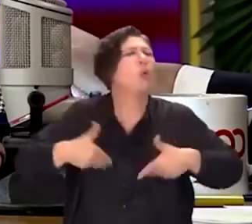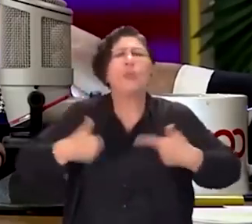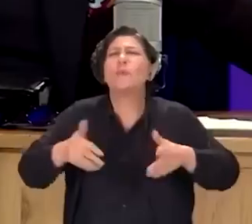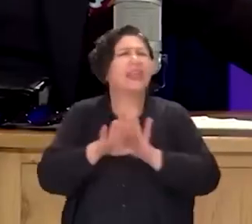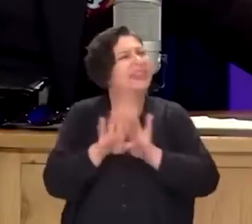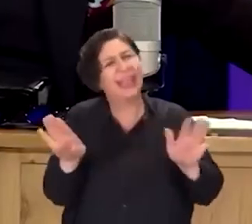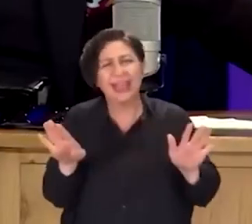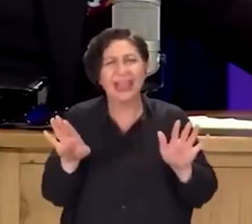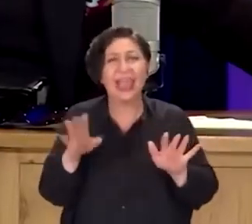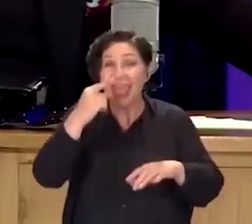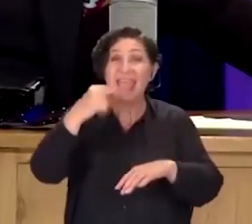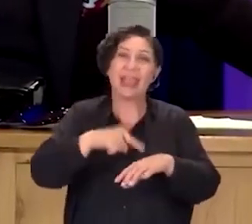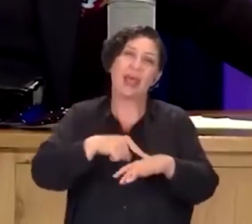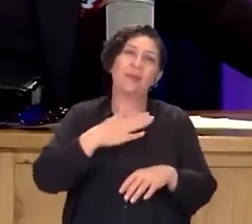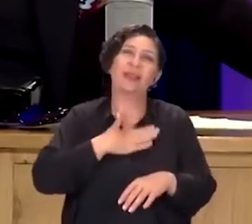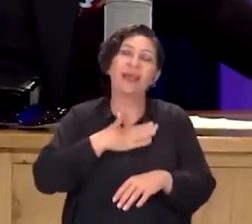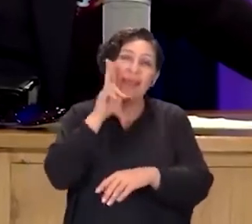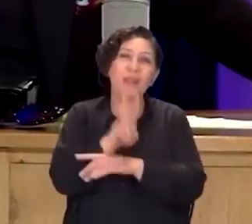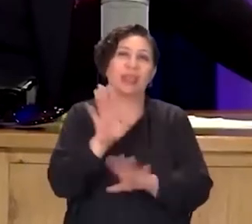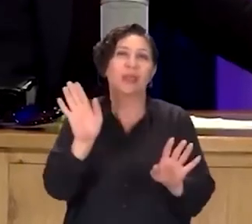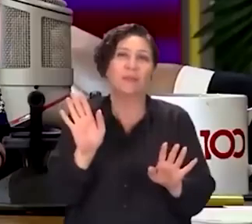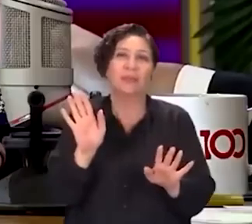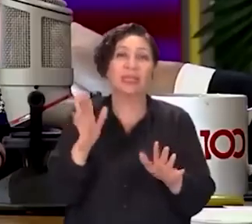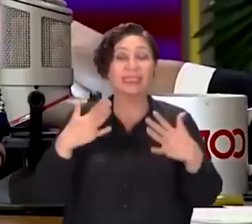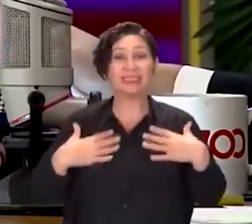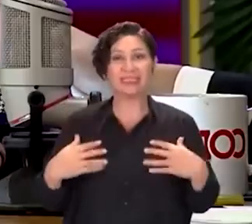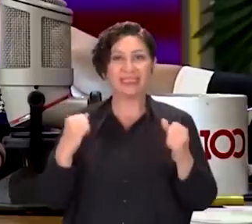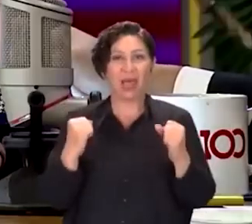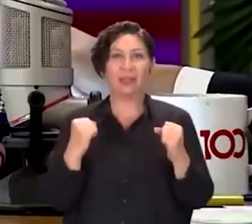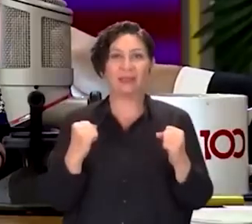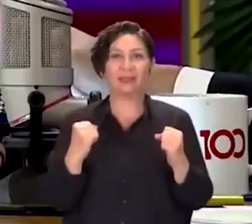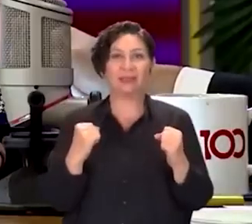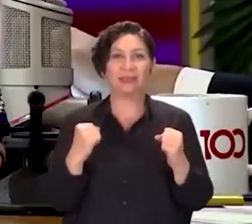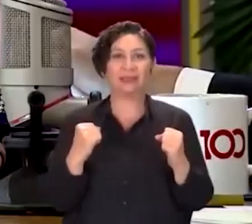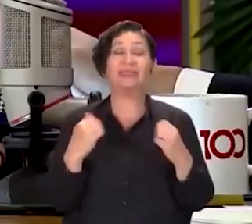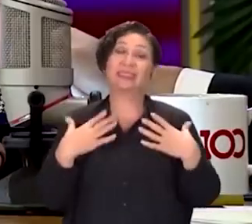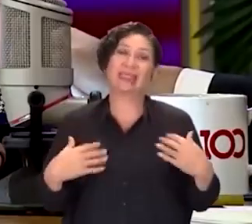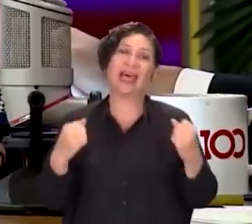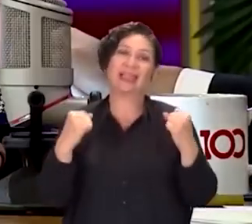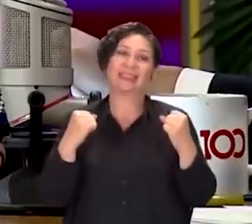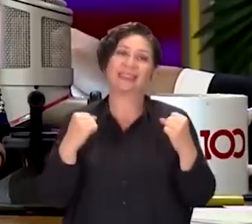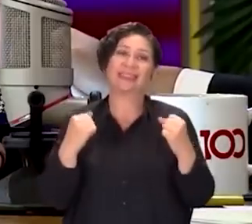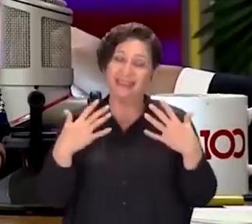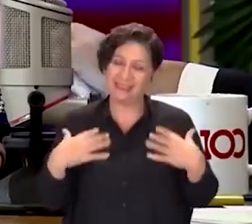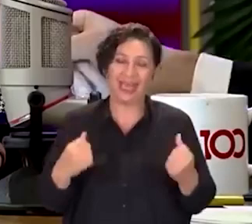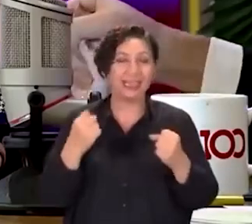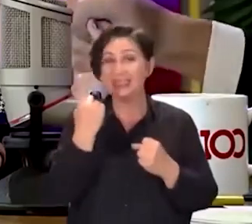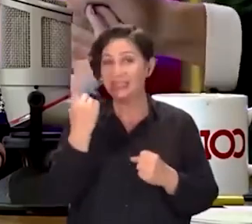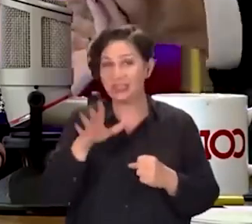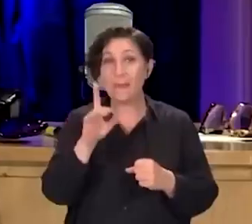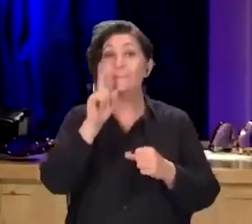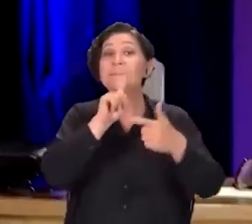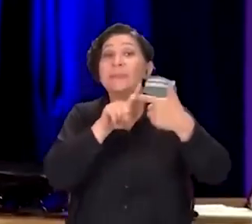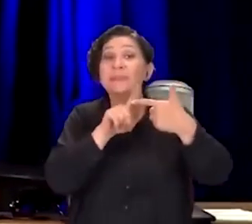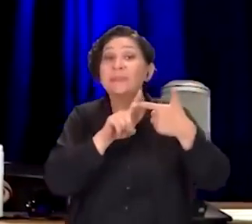umurumda değil yani. İnan bak, yemin ederim. Sağlık. Evet. Kesin. Sadece kesin. Sağlık değil. Bir